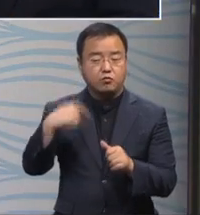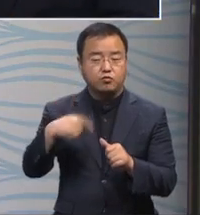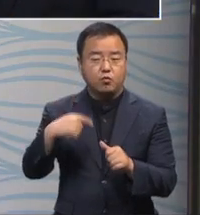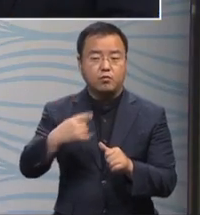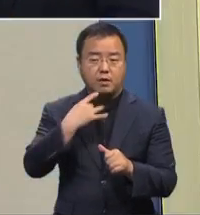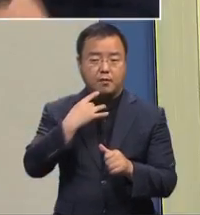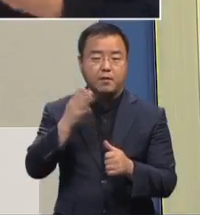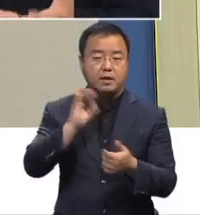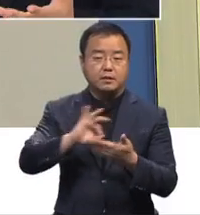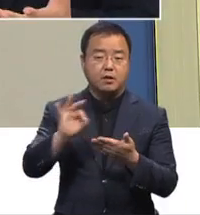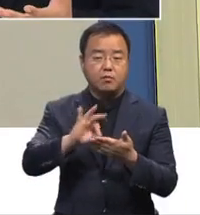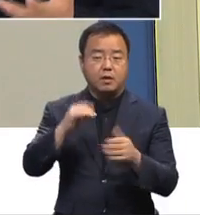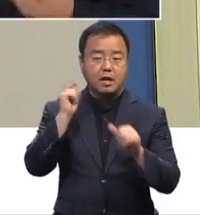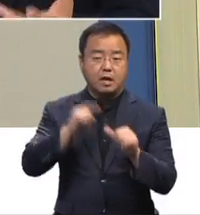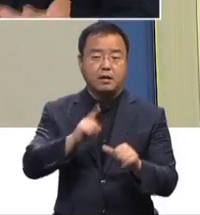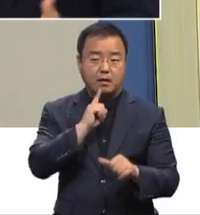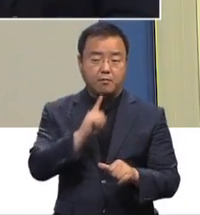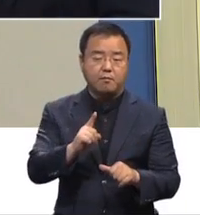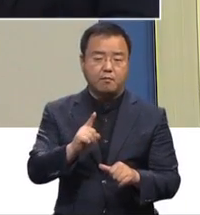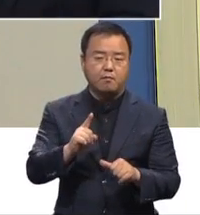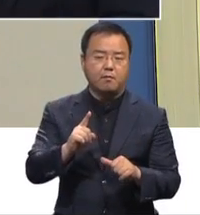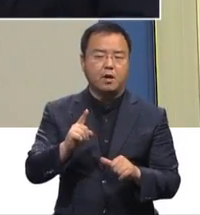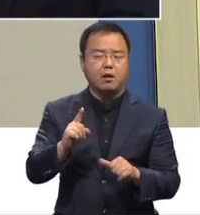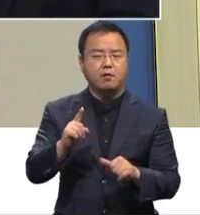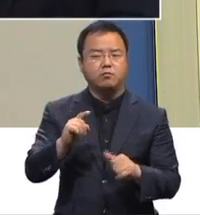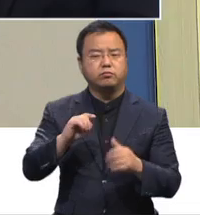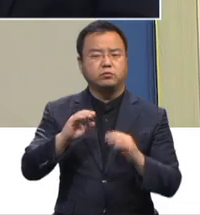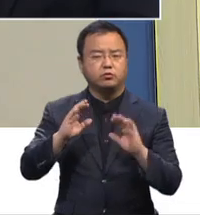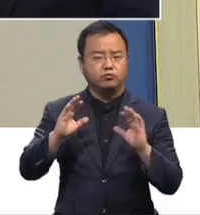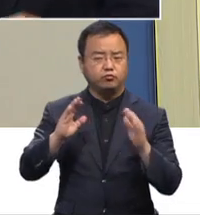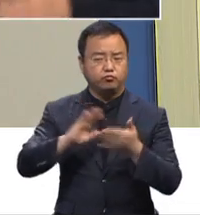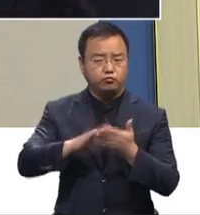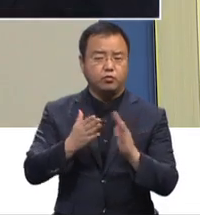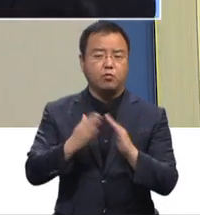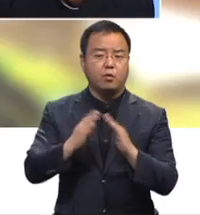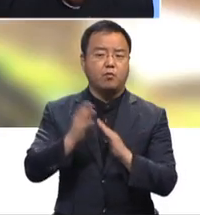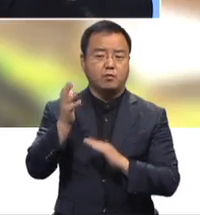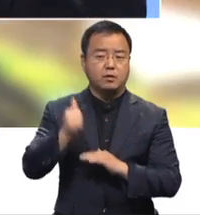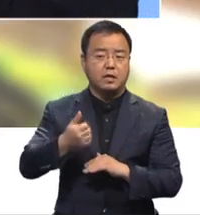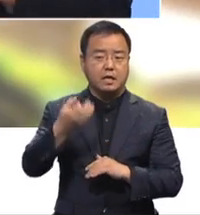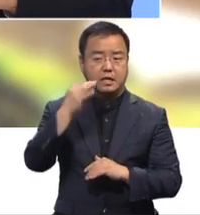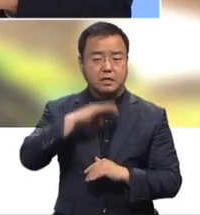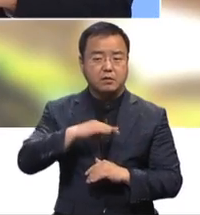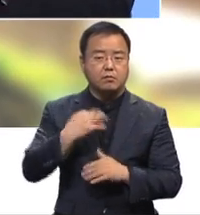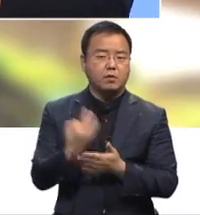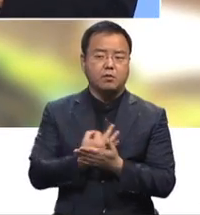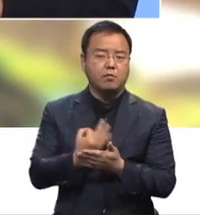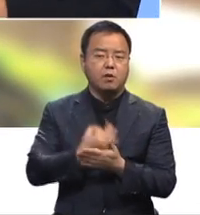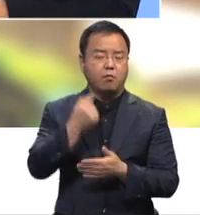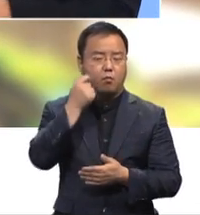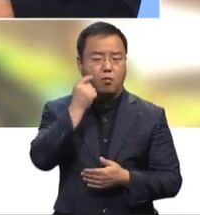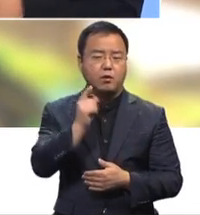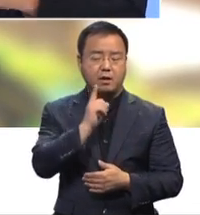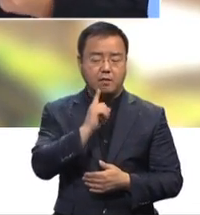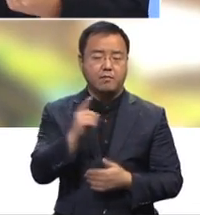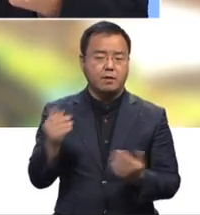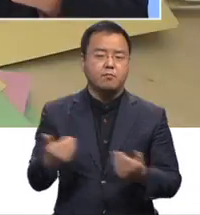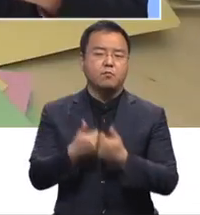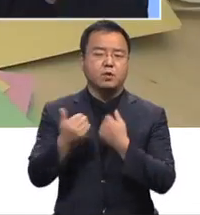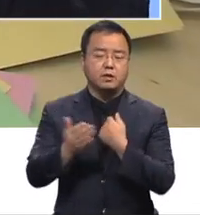말을 하니까 그럼 에 원장들이 이득을 남길 수 없다는 불만이 있는 것이죠 그래서 개인 시설이 지금 우리가 학교를 고민하고 있으니까